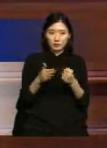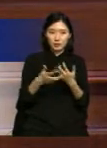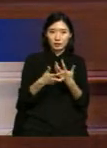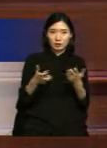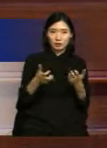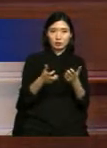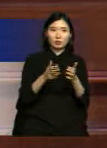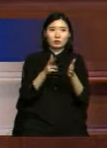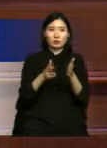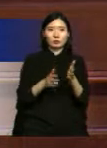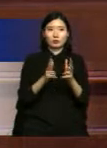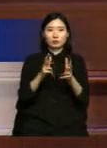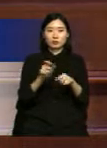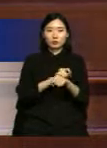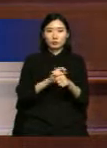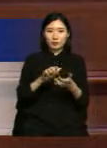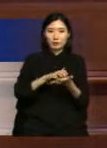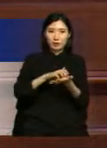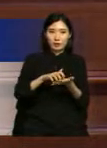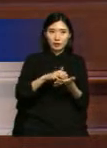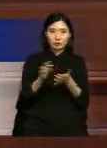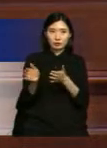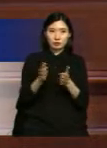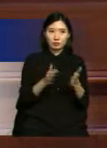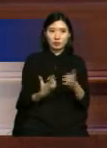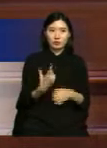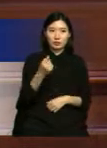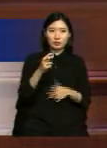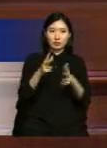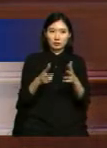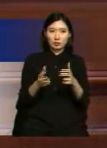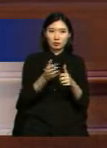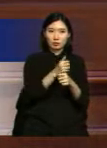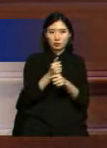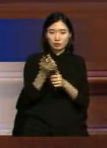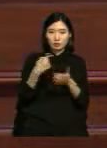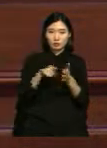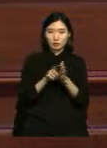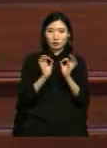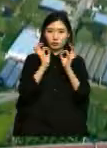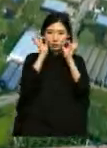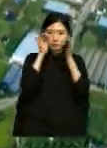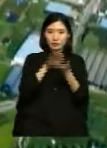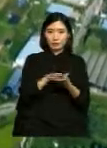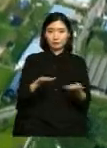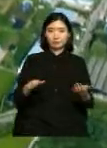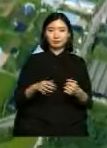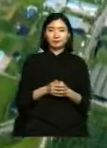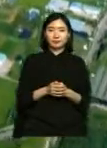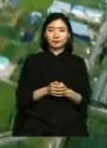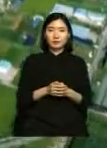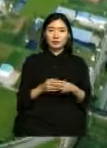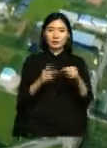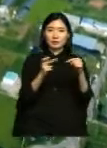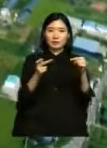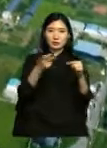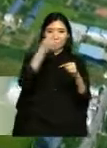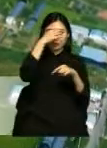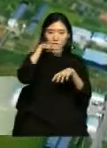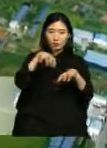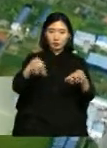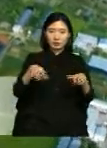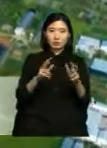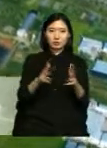철도사업 특별회계를 마련하여 적기에 사업이 착수될 수 있도록 준비하겠습니다. 고양 일산테크노밸리